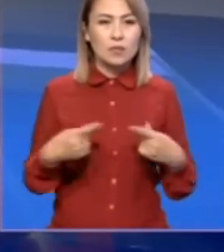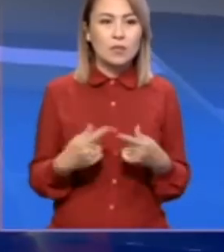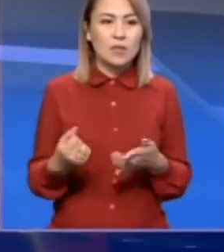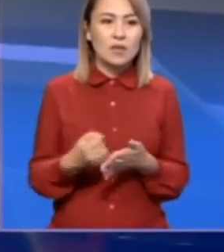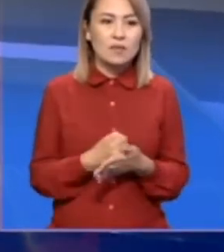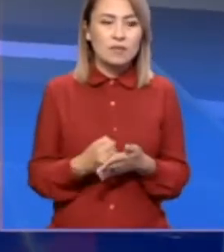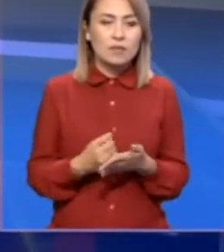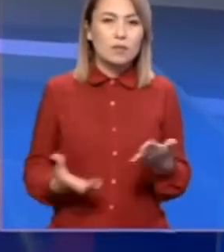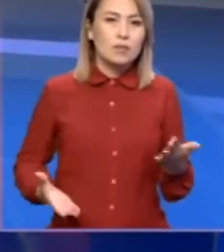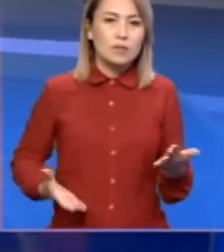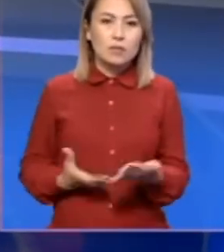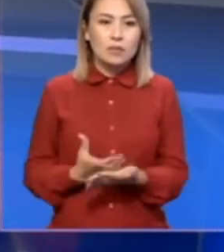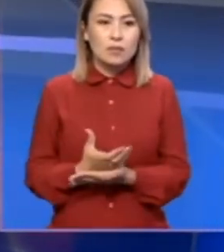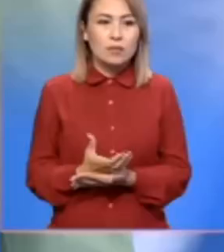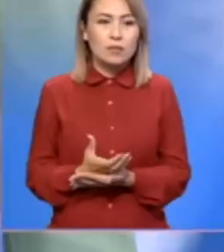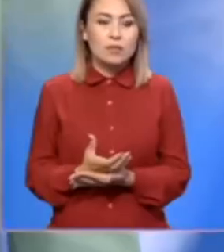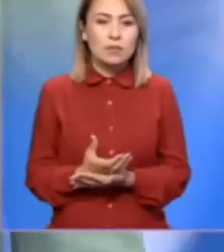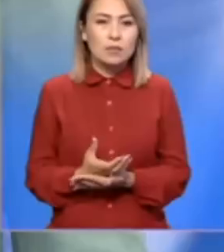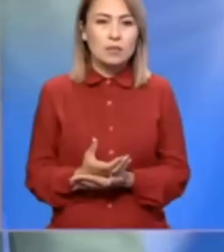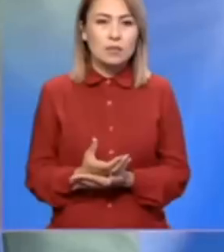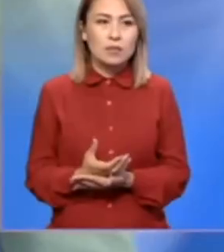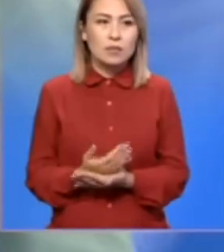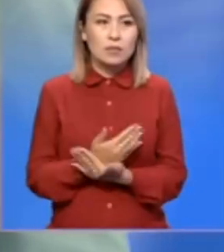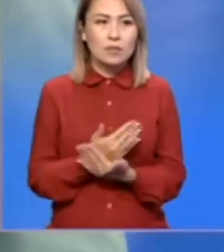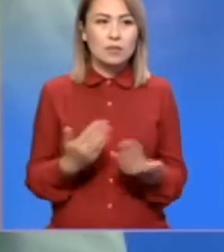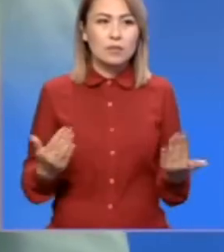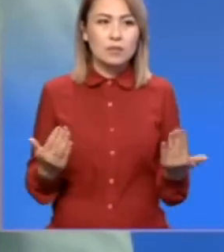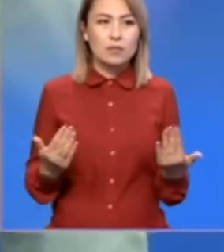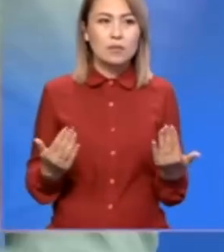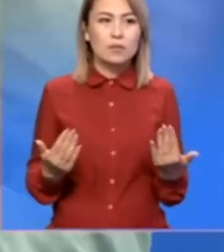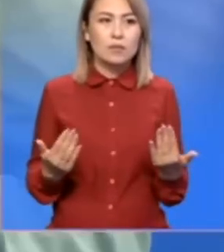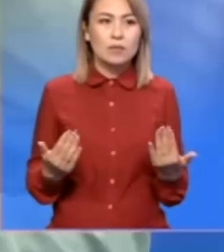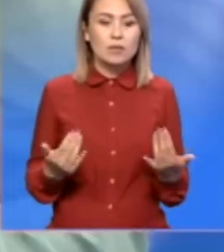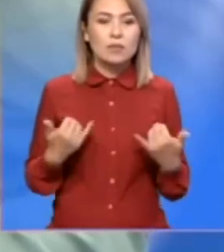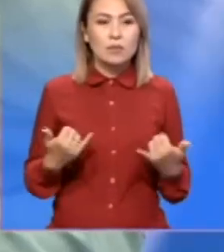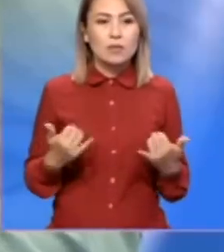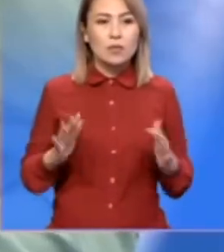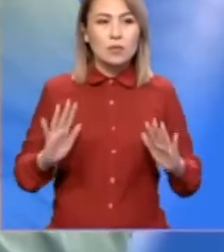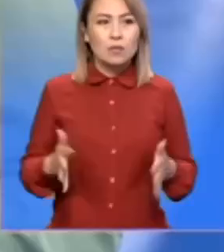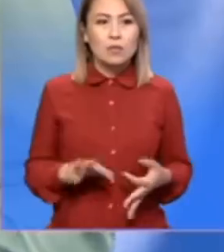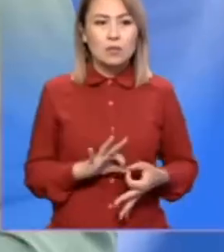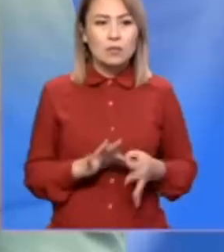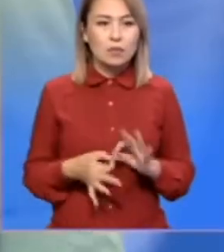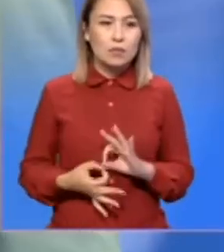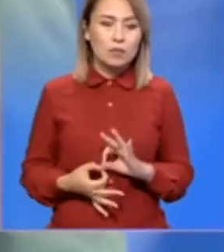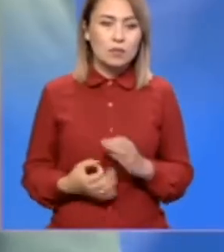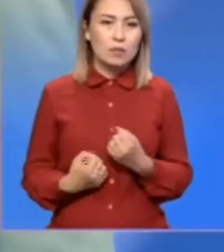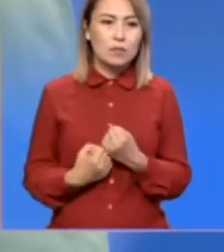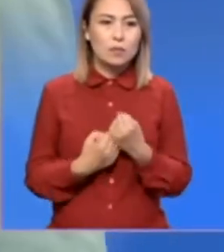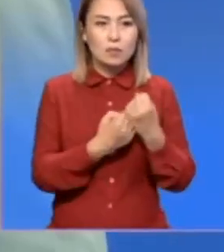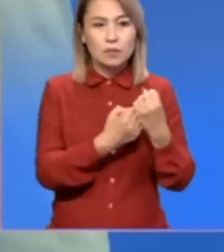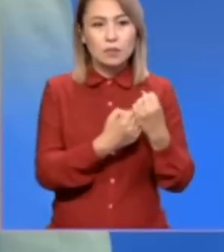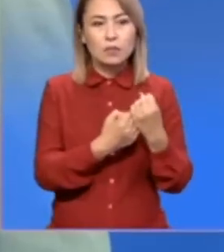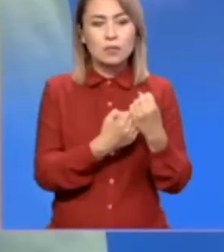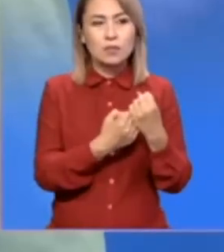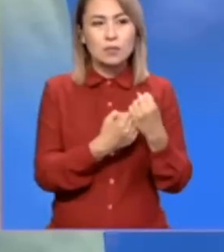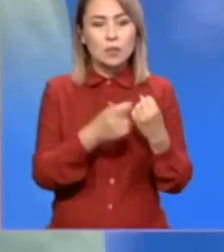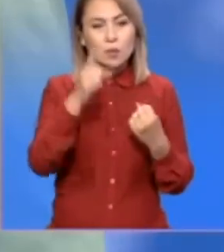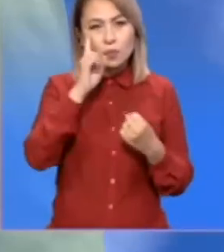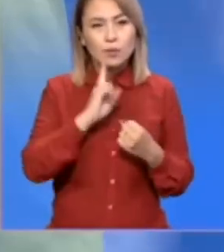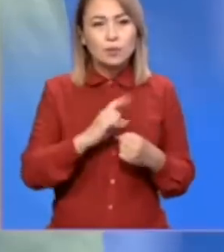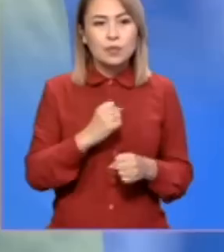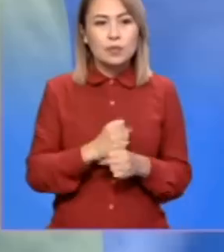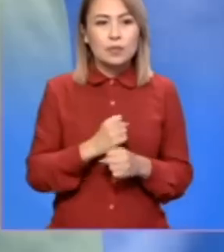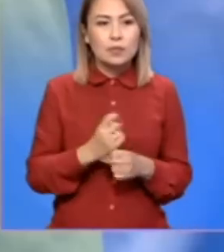инвесторлармен жұмысты күшейтіп, шама келгенше соларға жаңағы қазіргі жағдайды түсіндіріп, олар бізді қолдауын ыңғайлауымыз